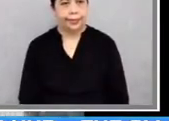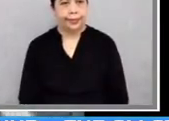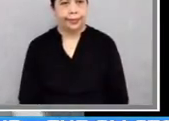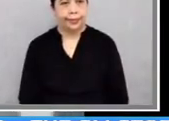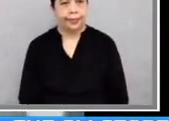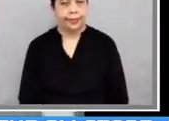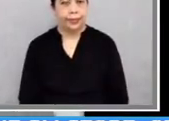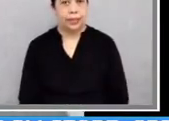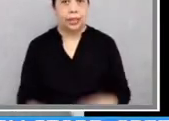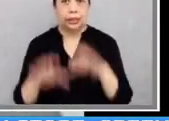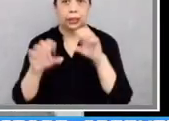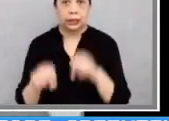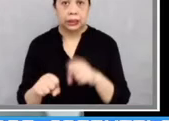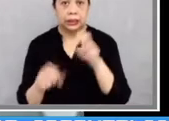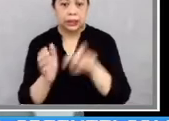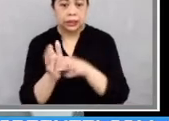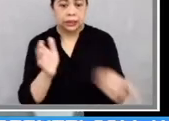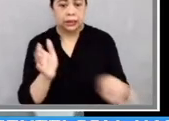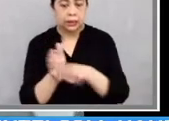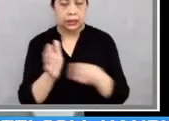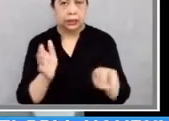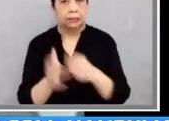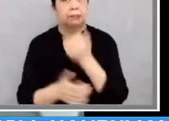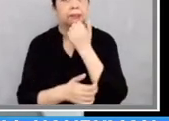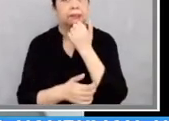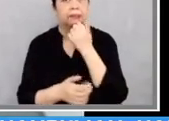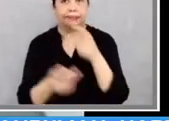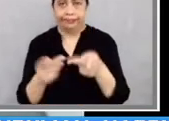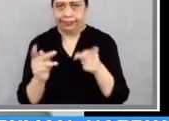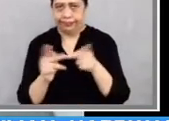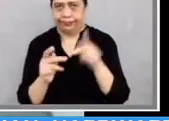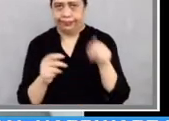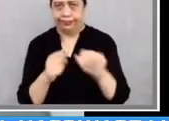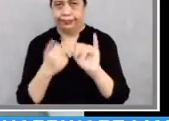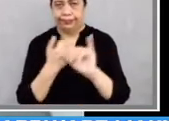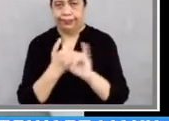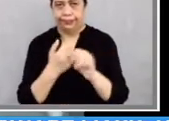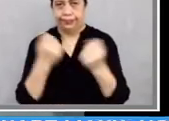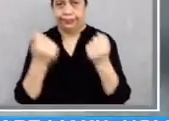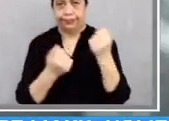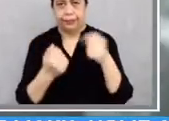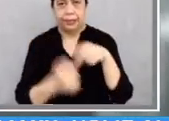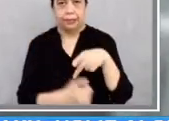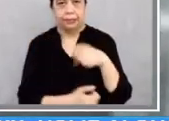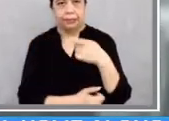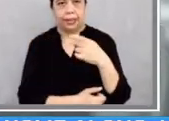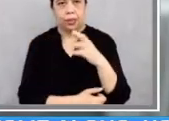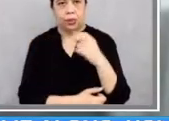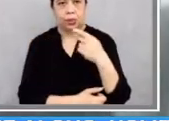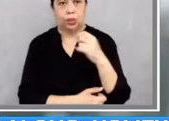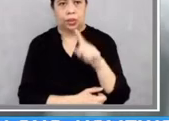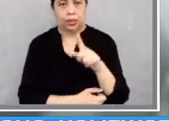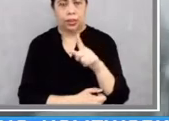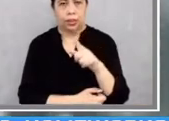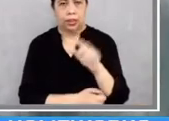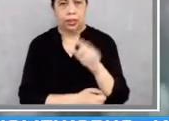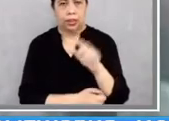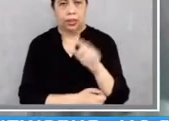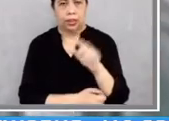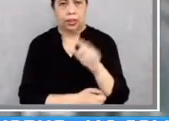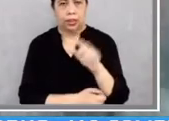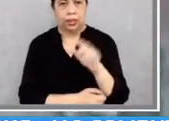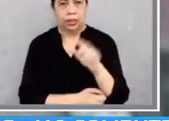Hinuhuli dahil nagbaba ng pasahero sa maling lugar ang jeepney driver na ito sa Pedro Hill sa Maynila. Pinapaligiran siya ng mga tauhan ng